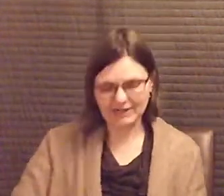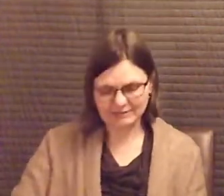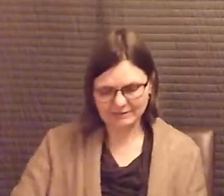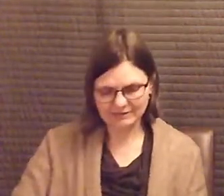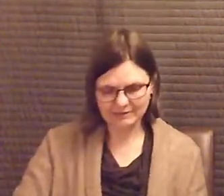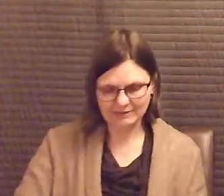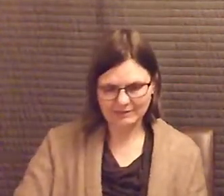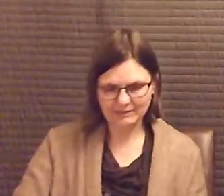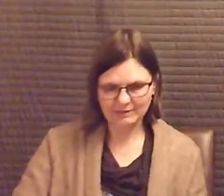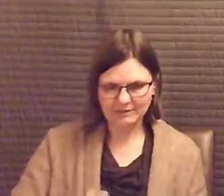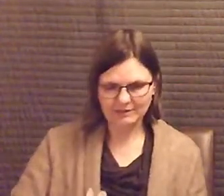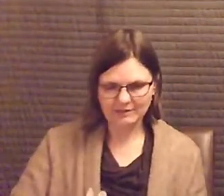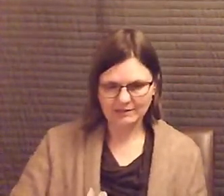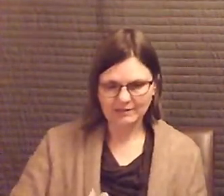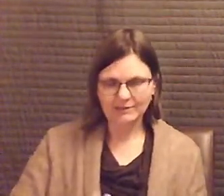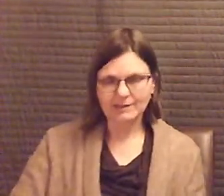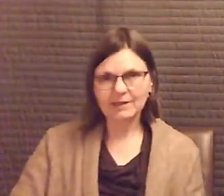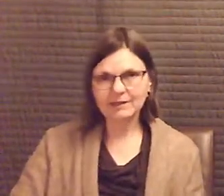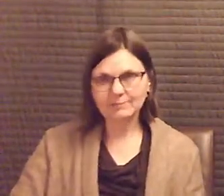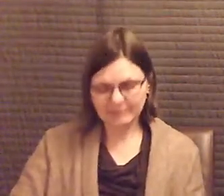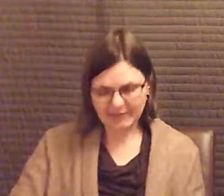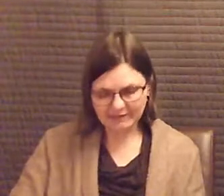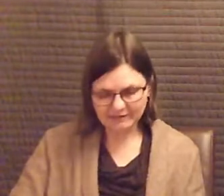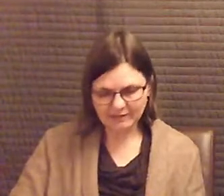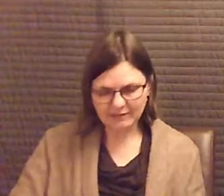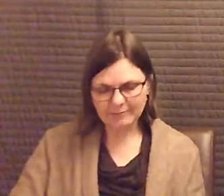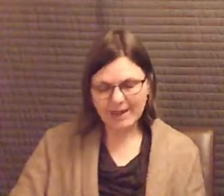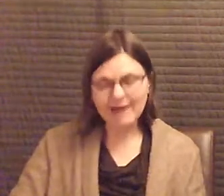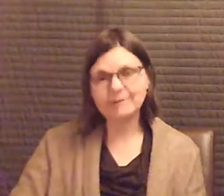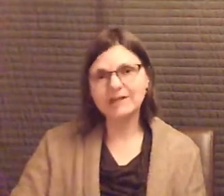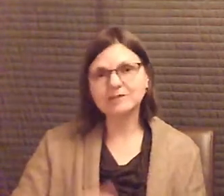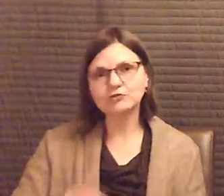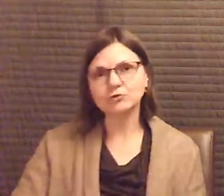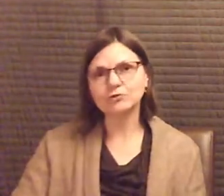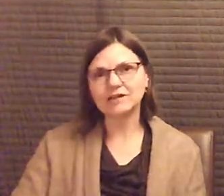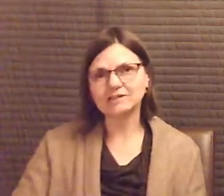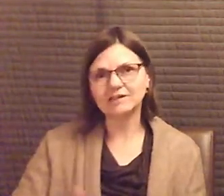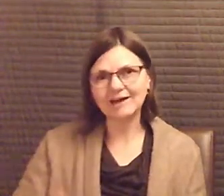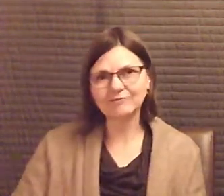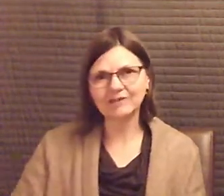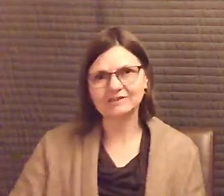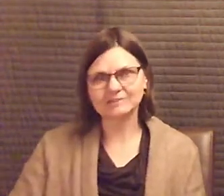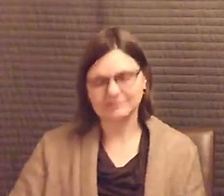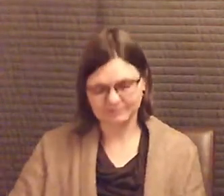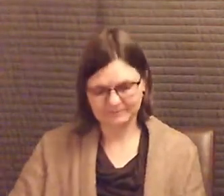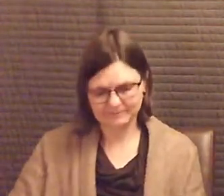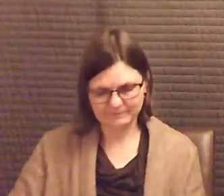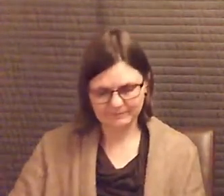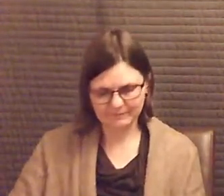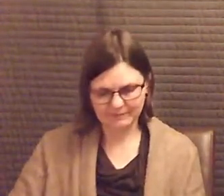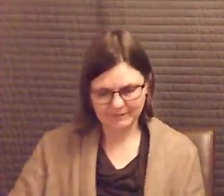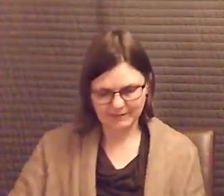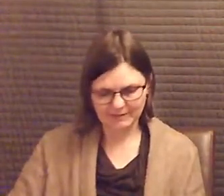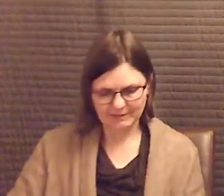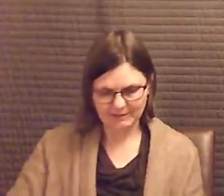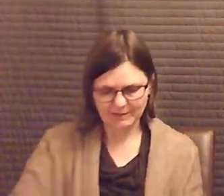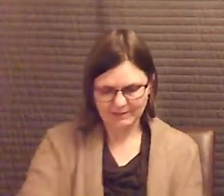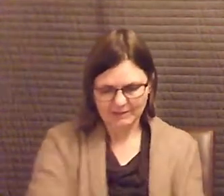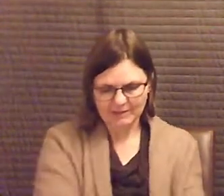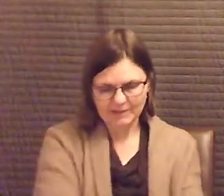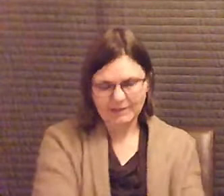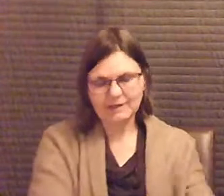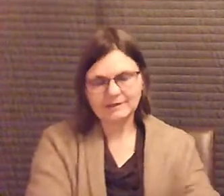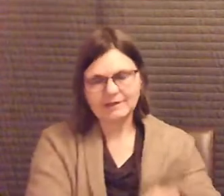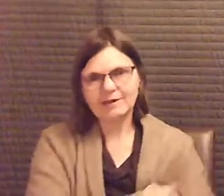van het haar we lieten terug brengt je maar brengt je toe dat je je af i am the search on following